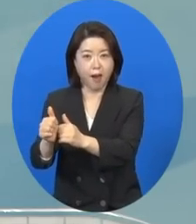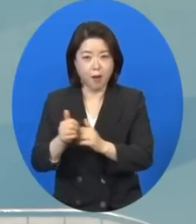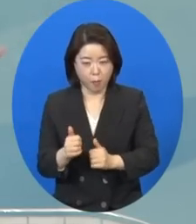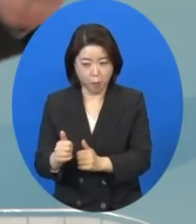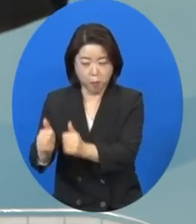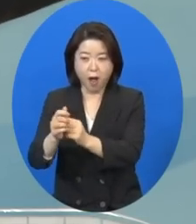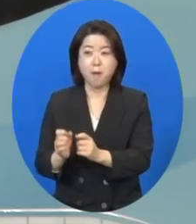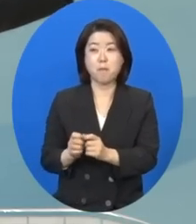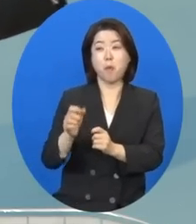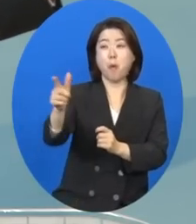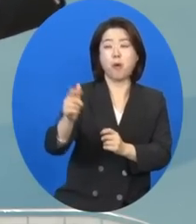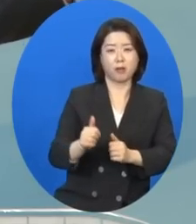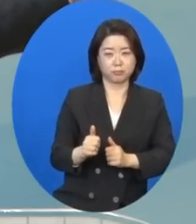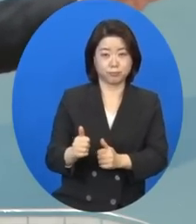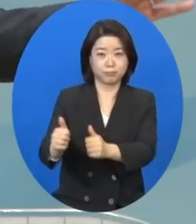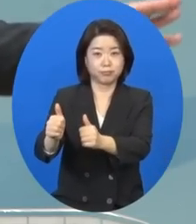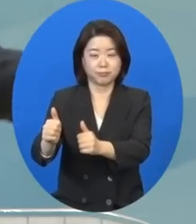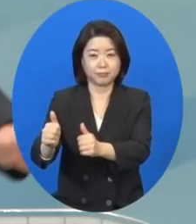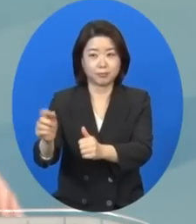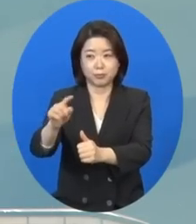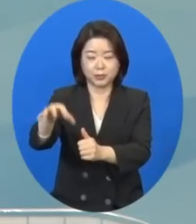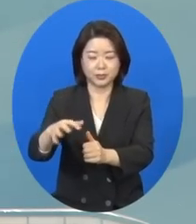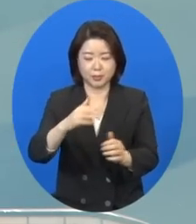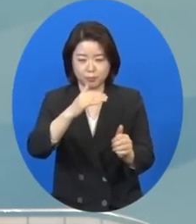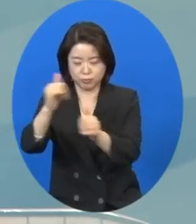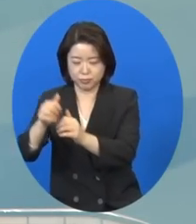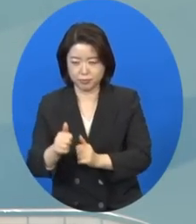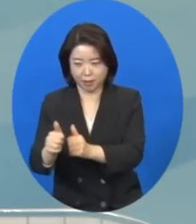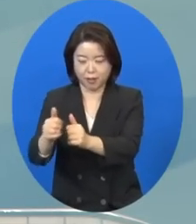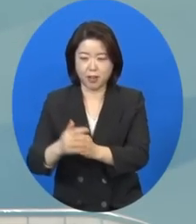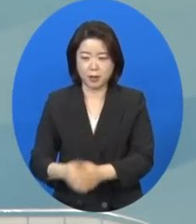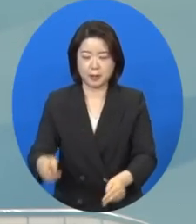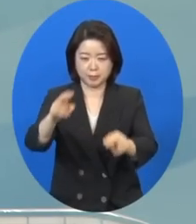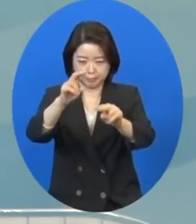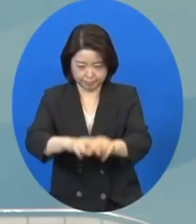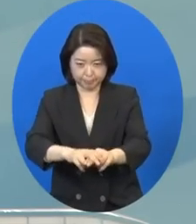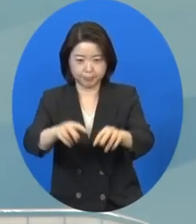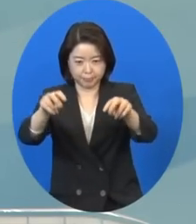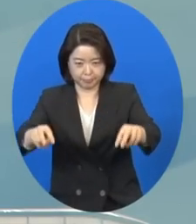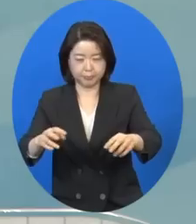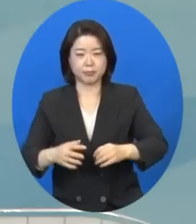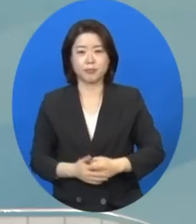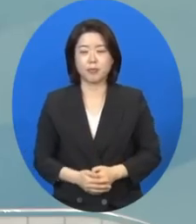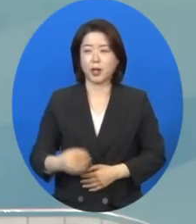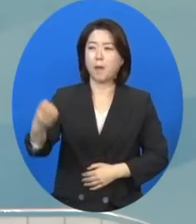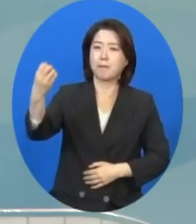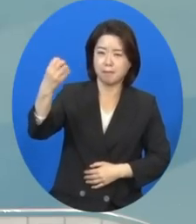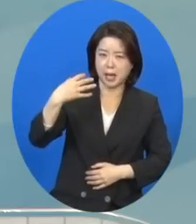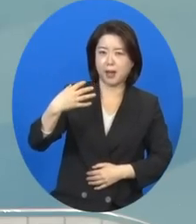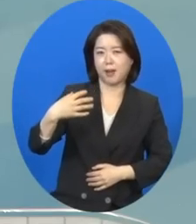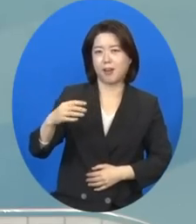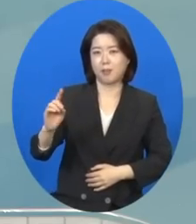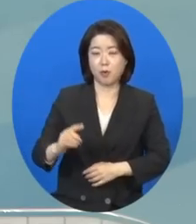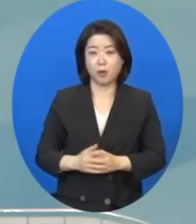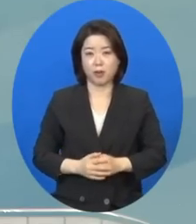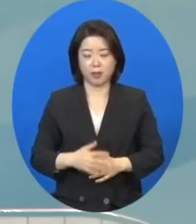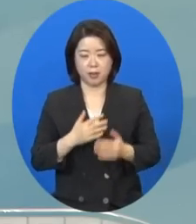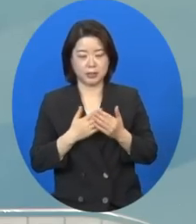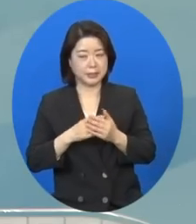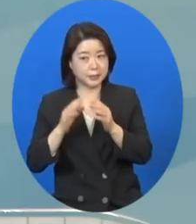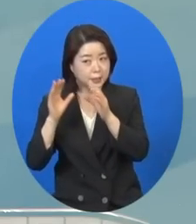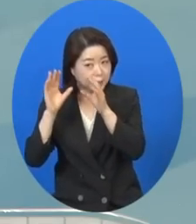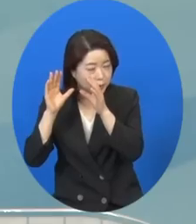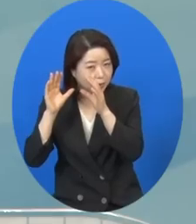따라가서 멀리 갔습니다 어딘가 불러서 저를 딱 앉으시더니 말씀을 하시는 거예요 긴장하고